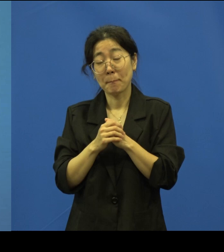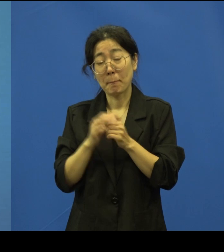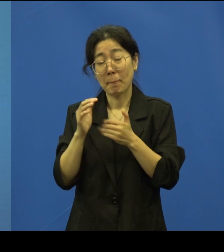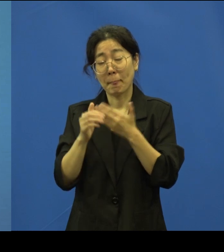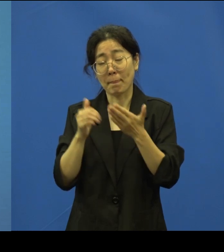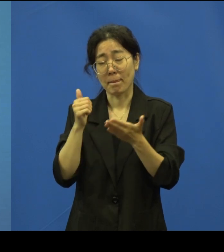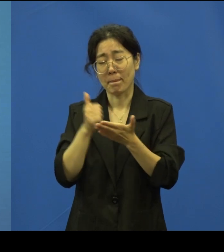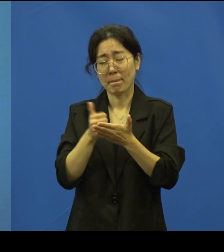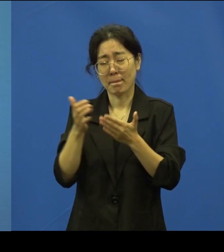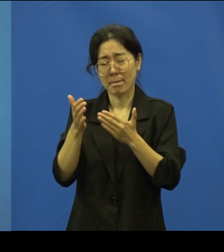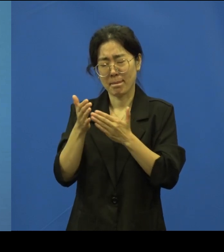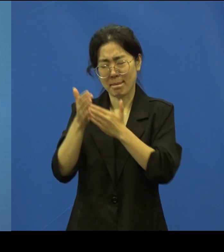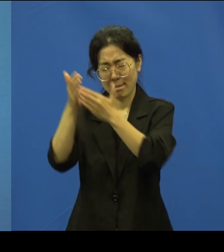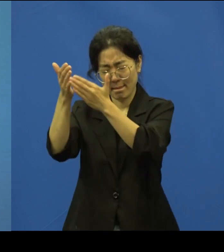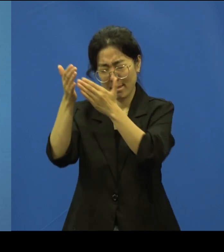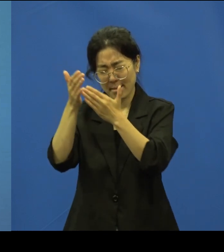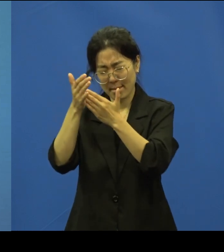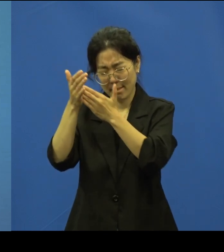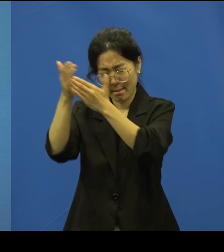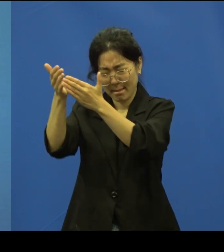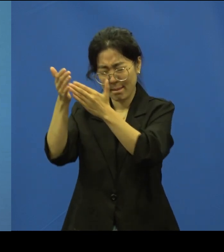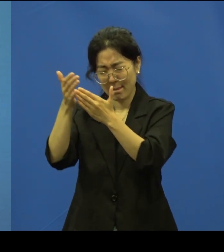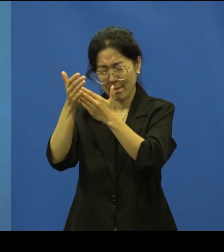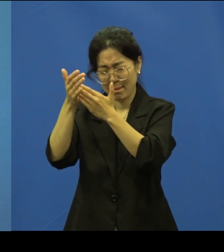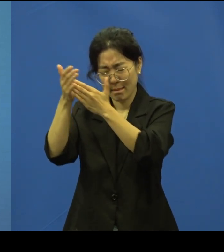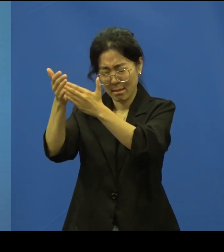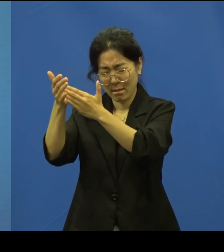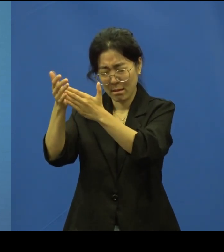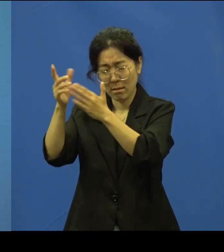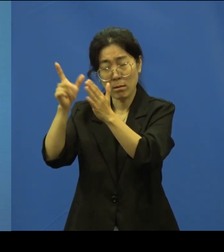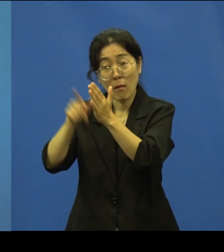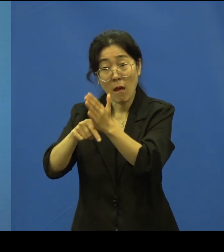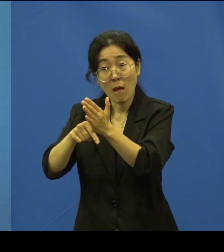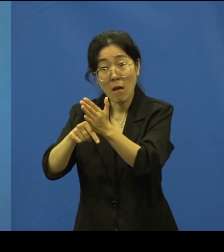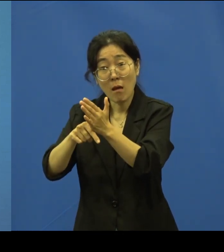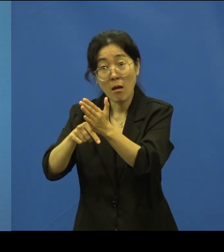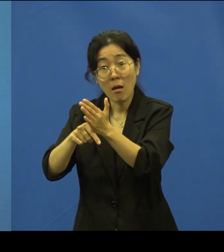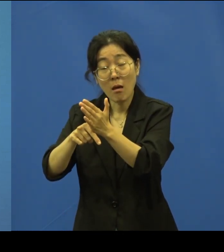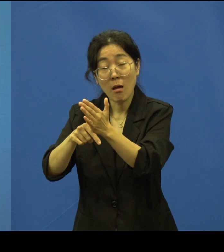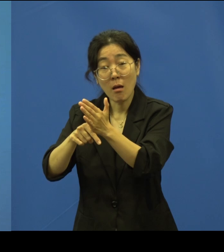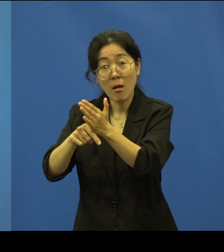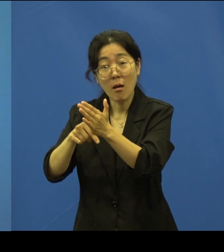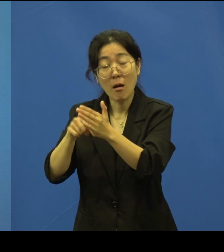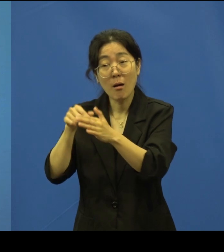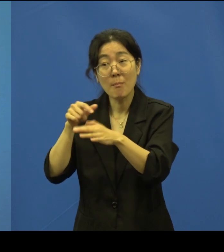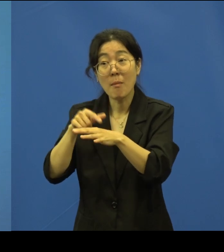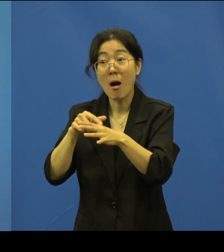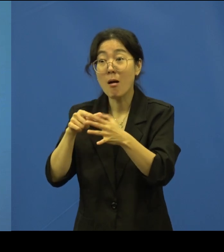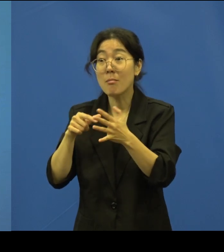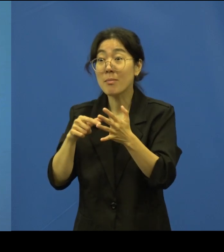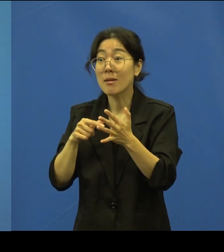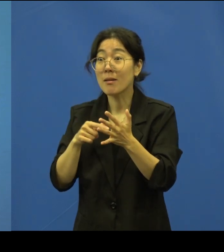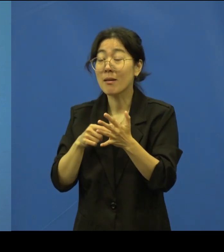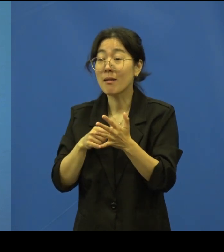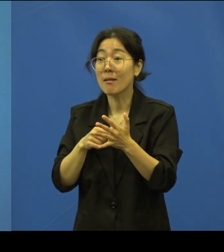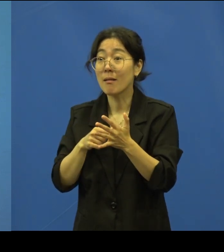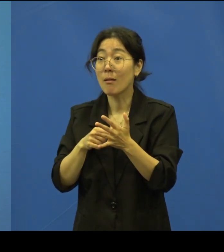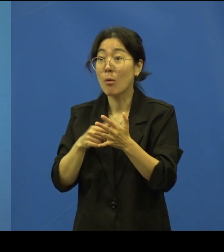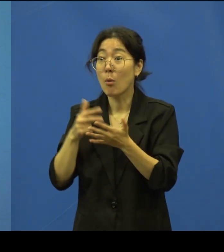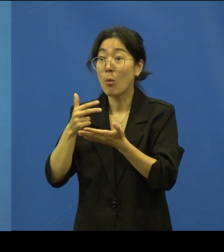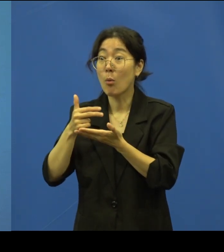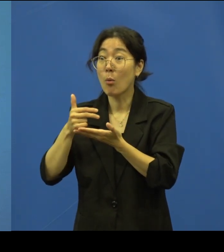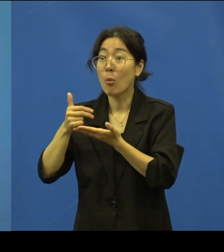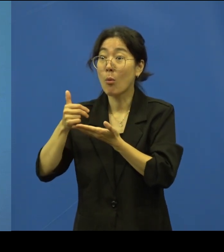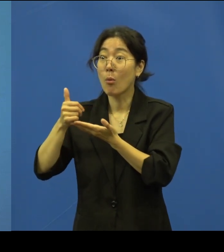아뢰다 보면 주님이 내 목소리를 듣고 계시는 게 느껴지는 거예요. 그리고 주님이 내 옆에